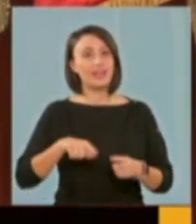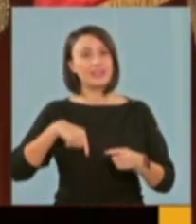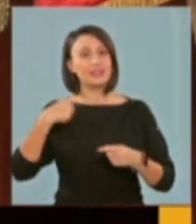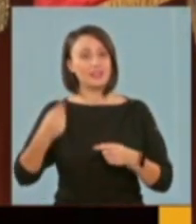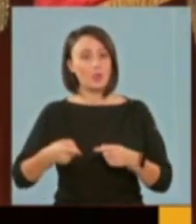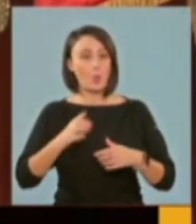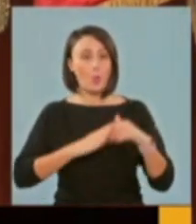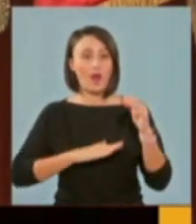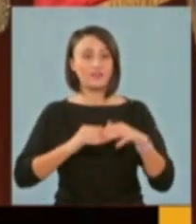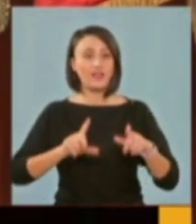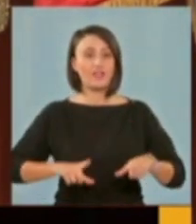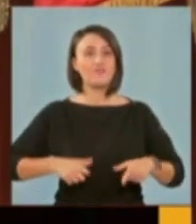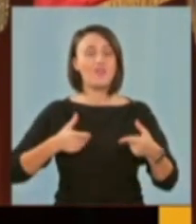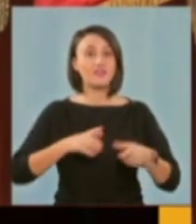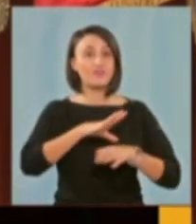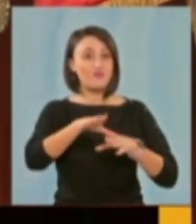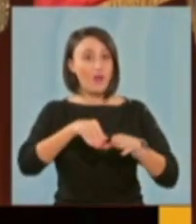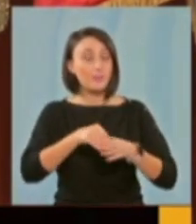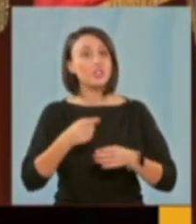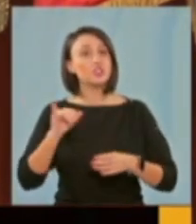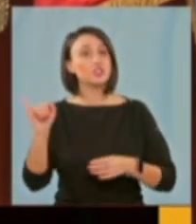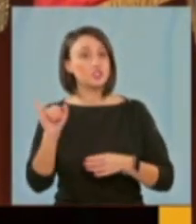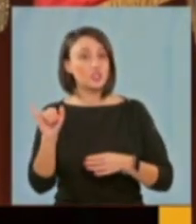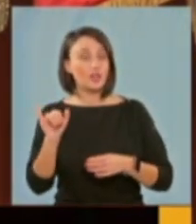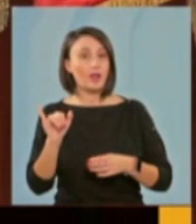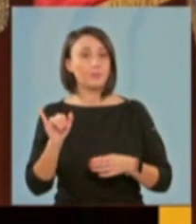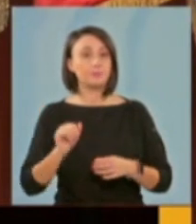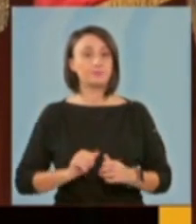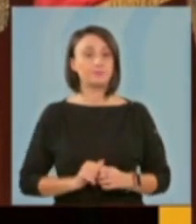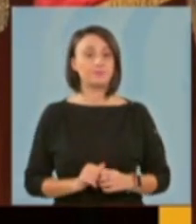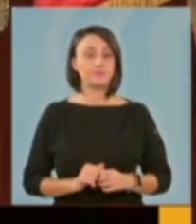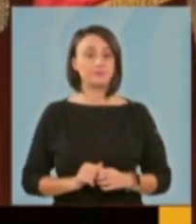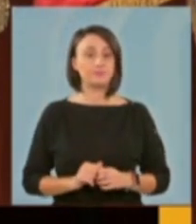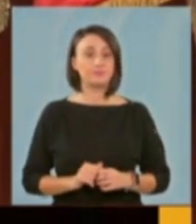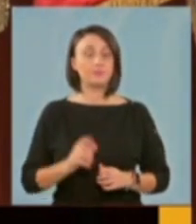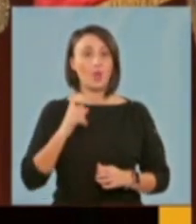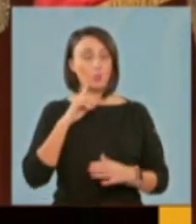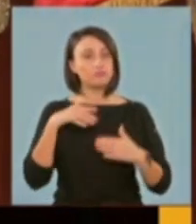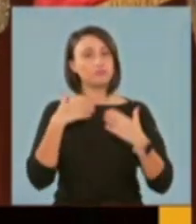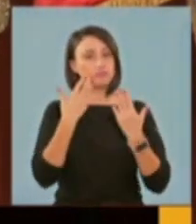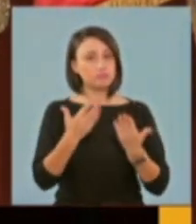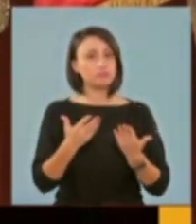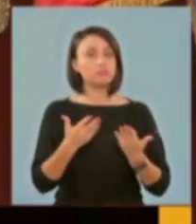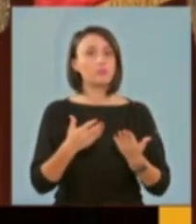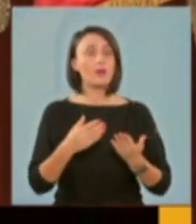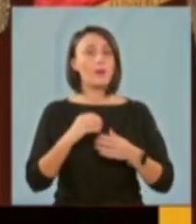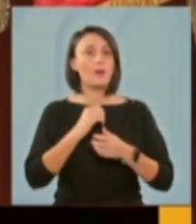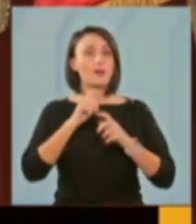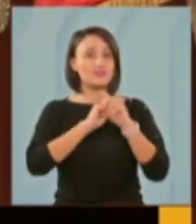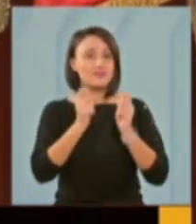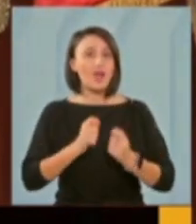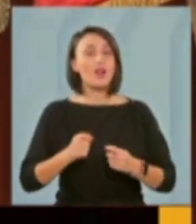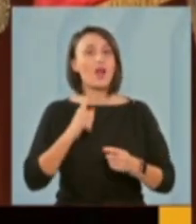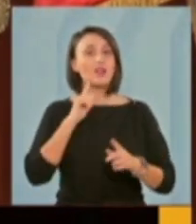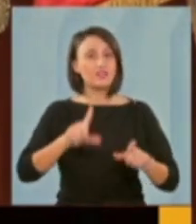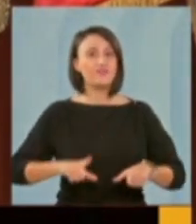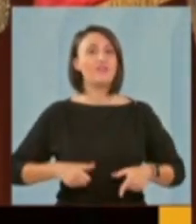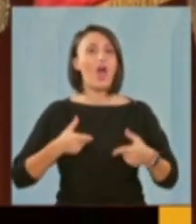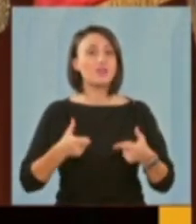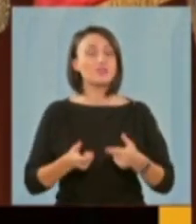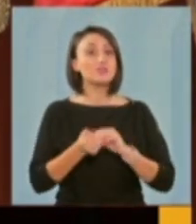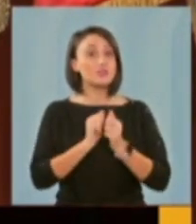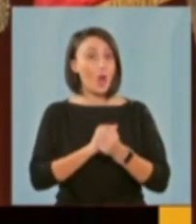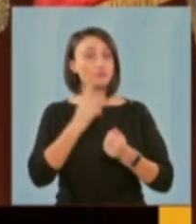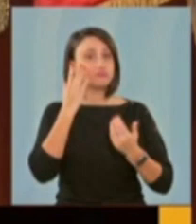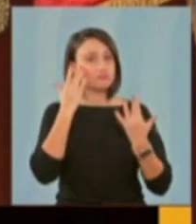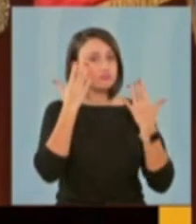Dincolo de calitatea vieții familiilor celor care au servit patria de-a lungul întregii vieți sau